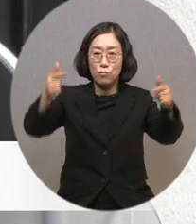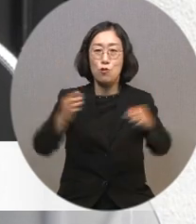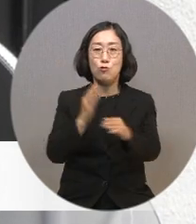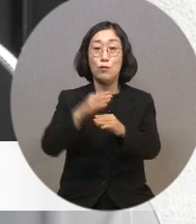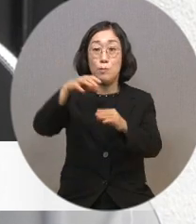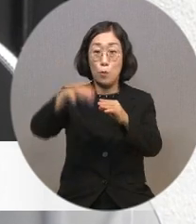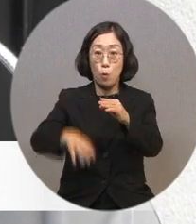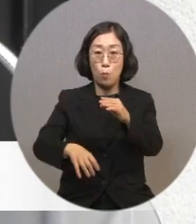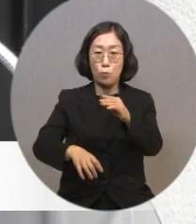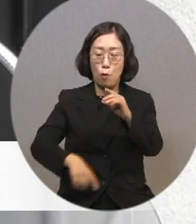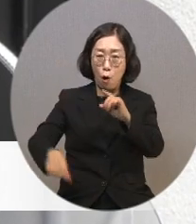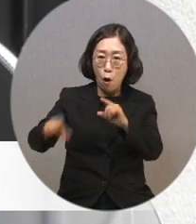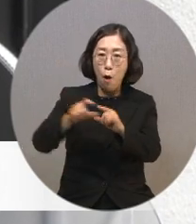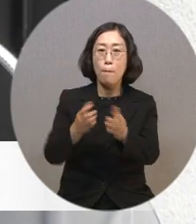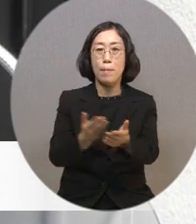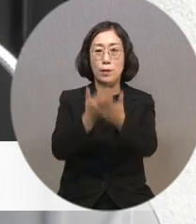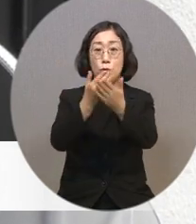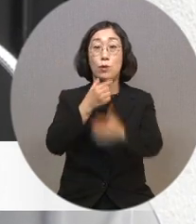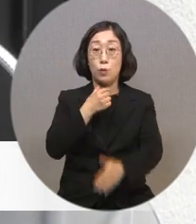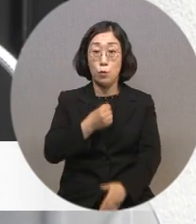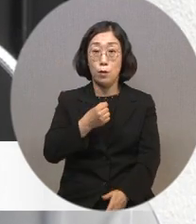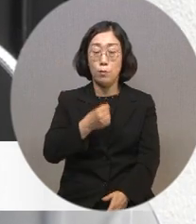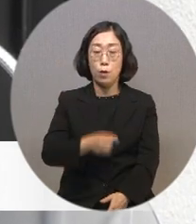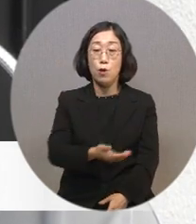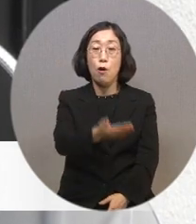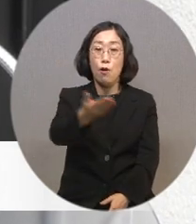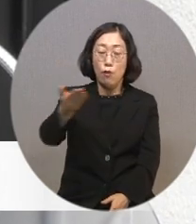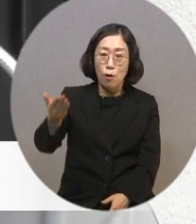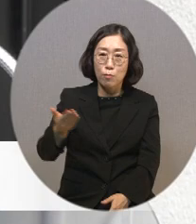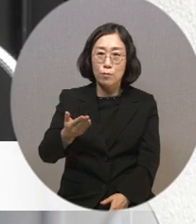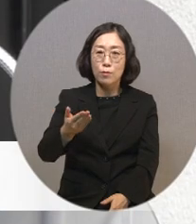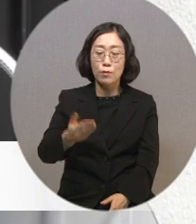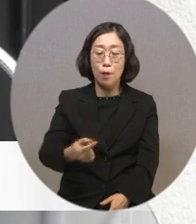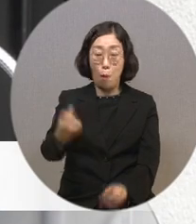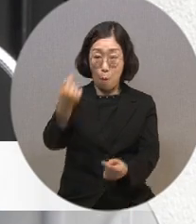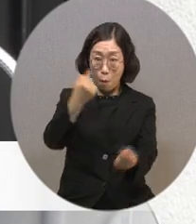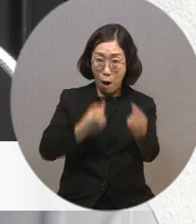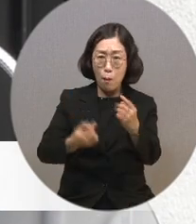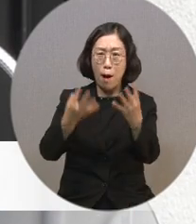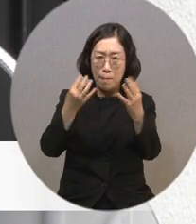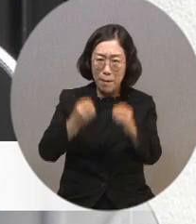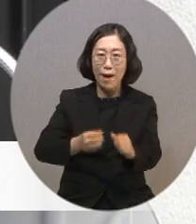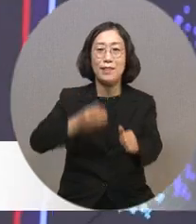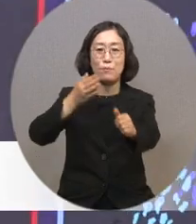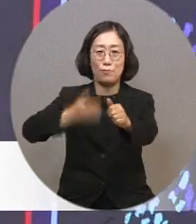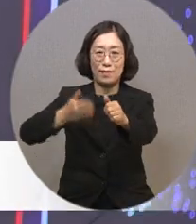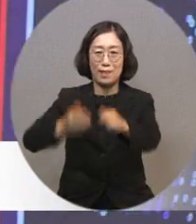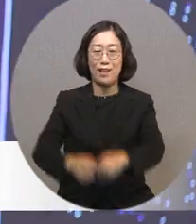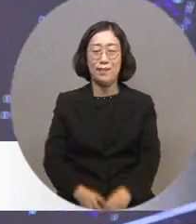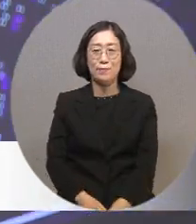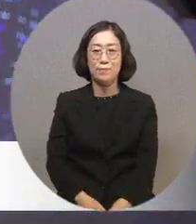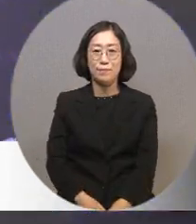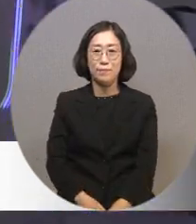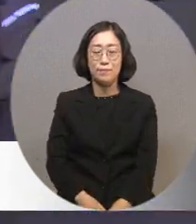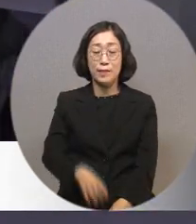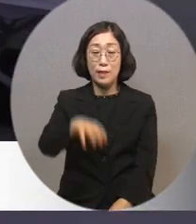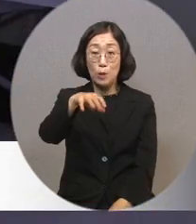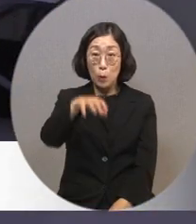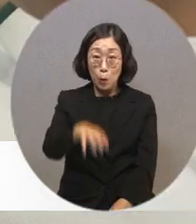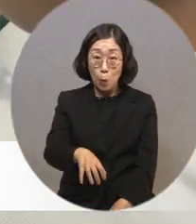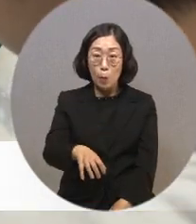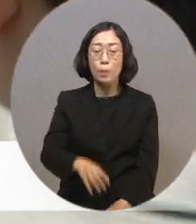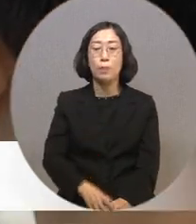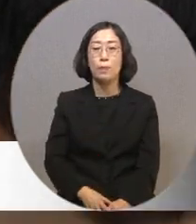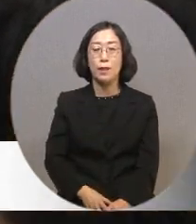시설로 자리매김하길 바라며 군민 여러분의 많은 활용을 기대한다고 말했습니다. 꿈꾸는 예술터를